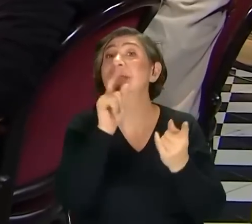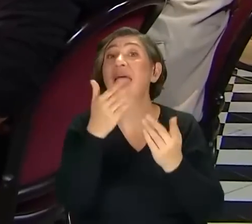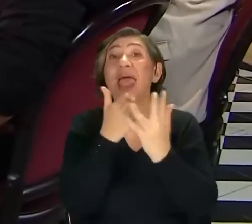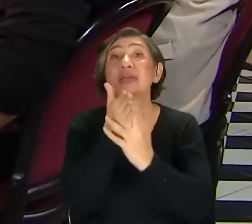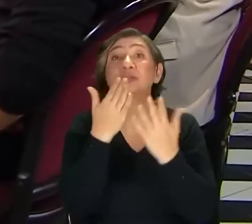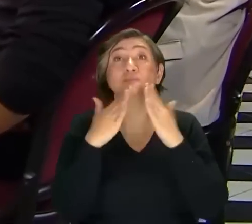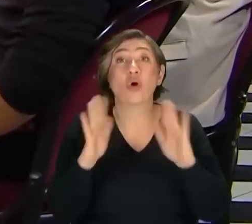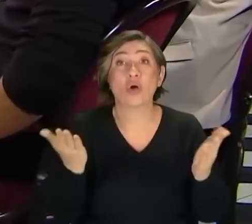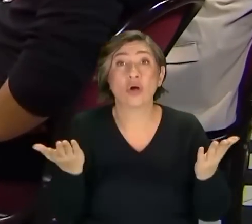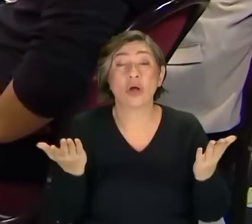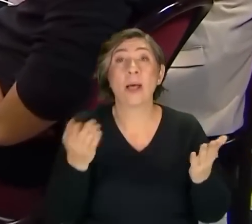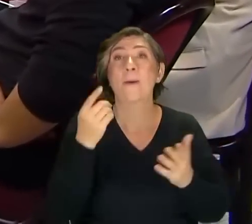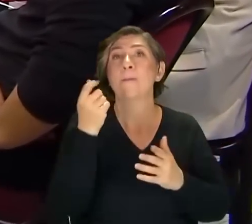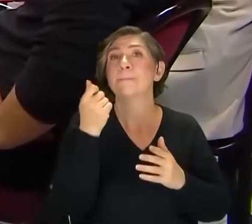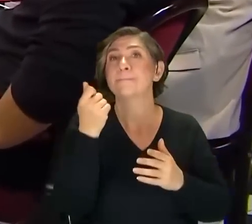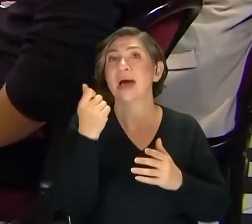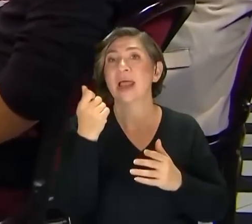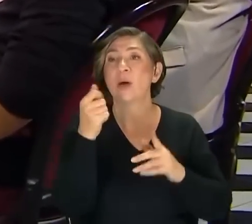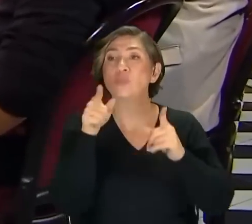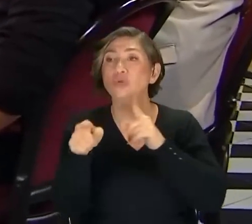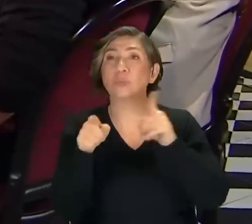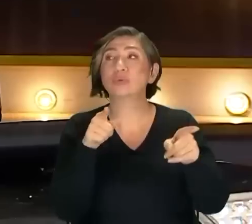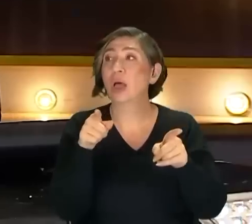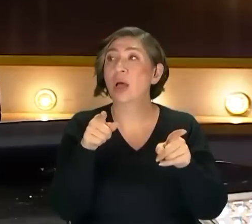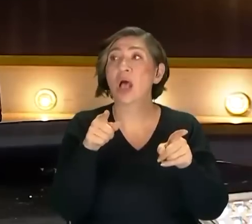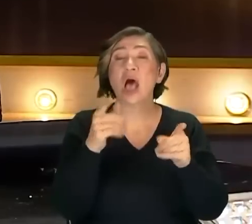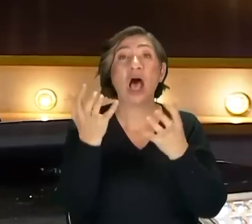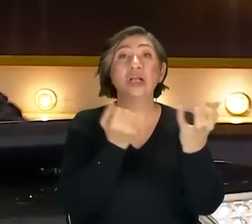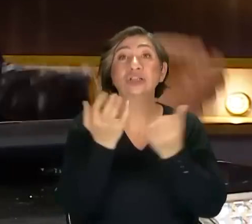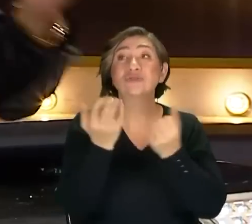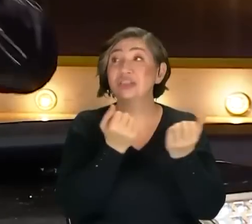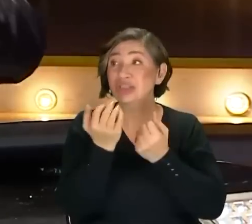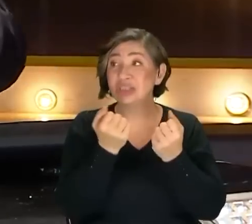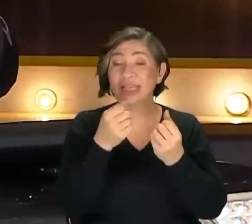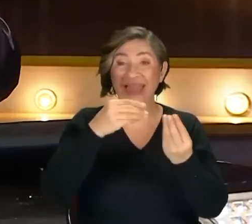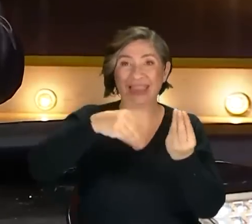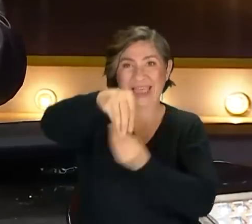yok. Parayla, şunla bunla ve alışverişi yani